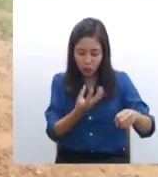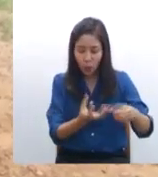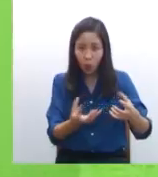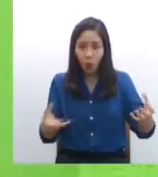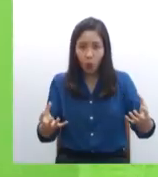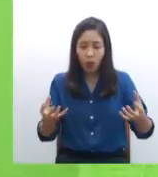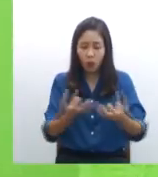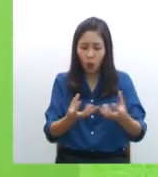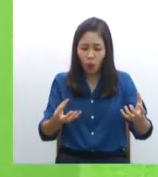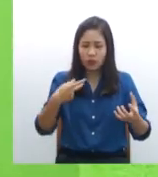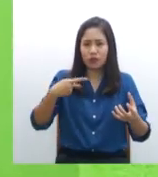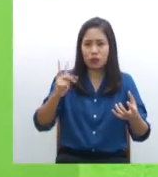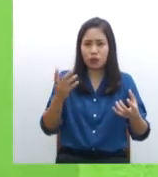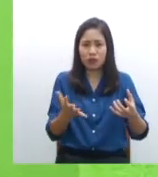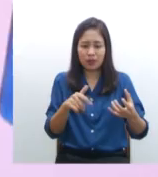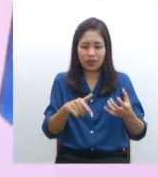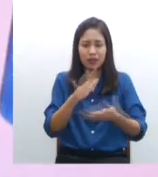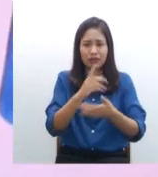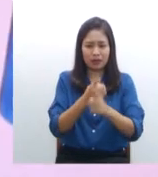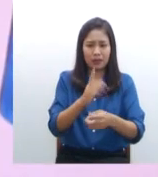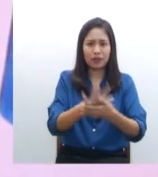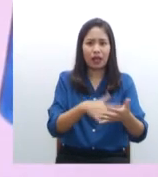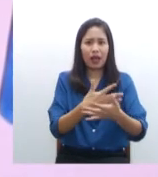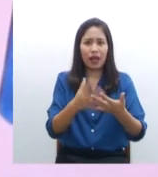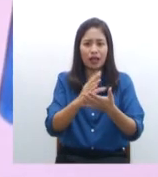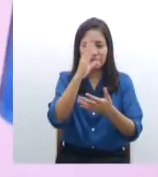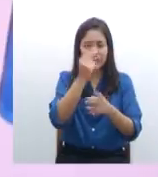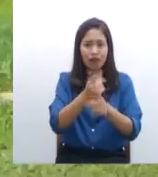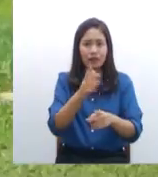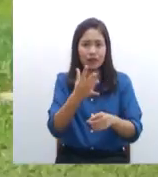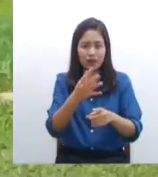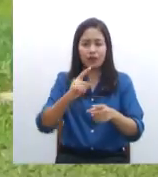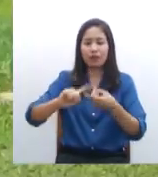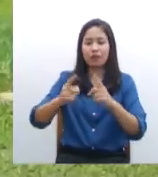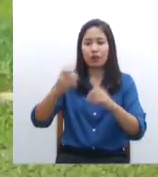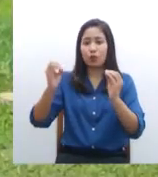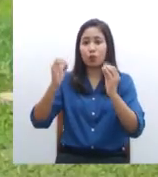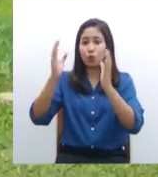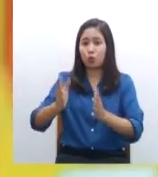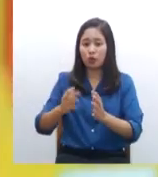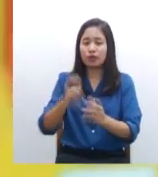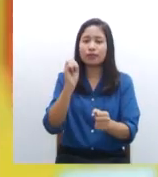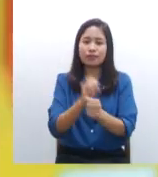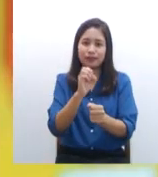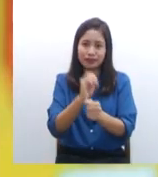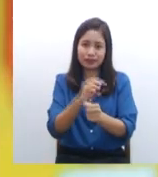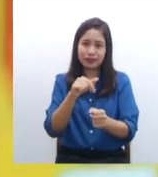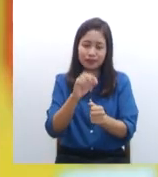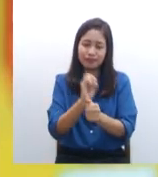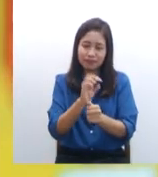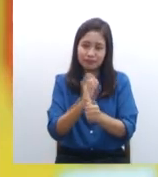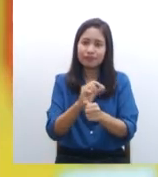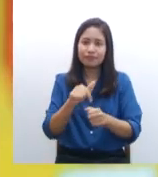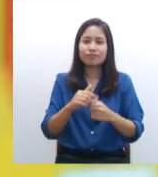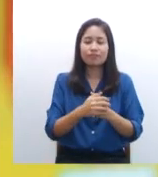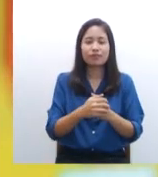เป็นหรือไม่จัดตารางเรียนก็จะถูกเพื่อนๆและคุณครูแนะนำถ้านักเรียนคนใด